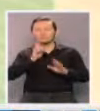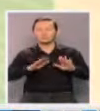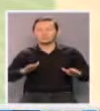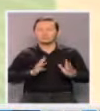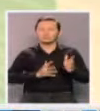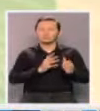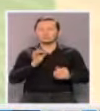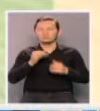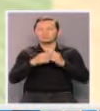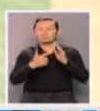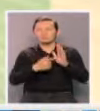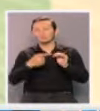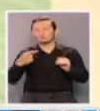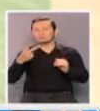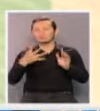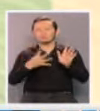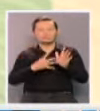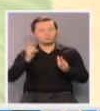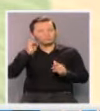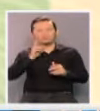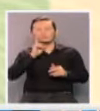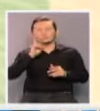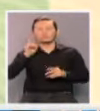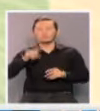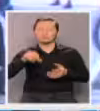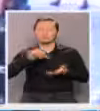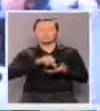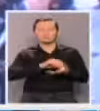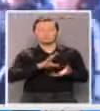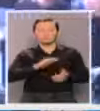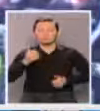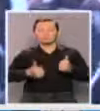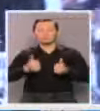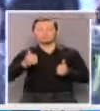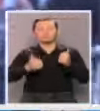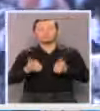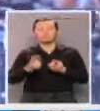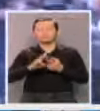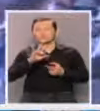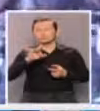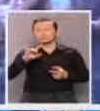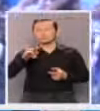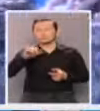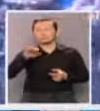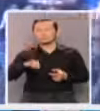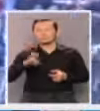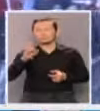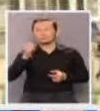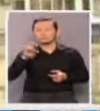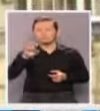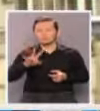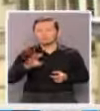мен 17-29 жас аралығындағы ересектер қатысты. Тартысты жарыс нәтижесінде Нұрдәулет Қабдығалиев, Баян